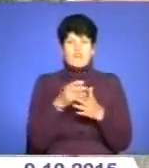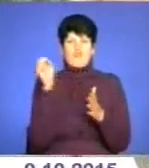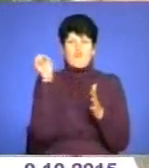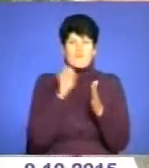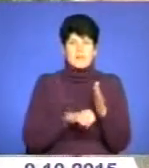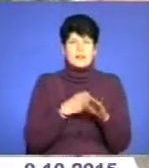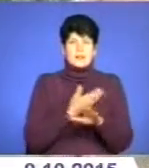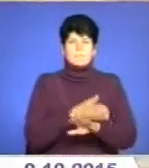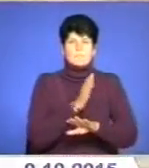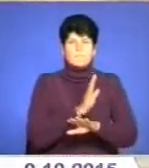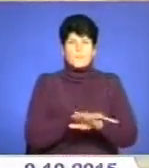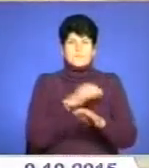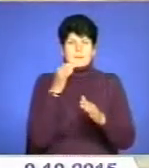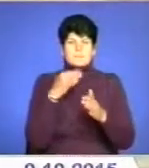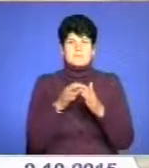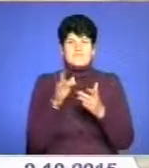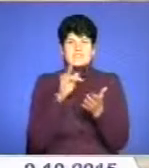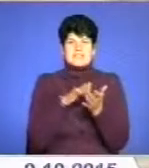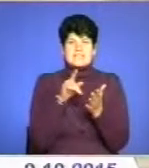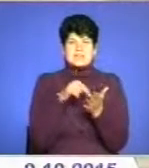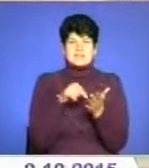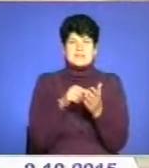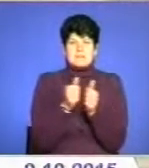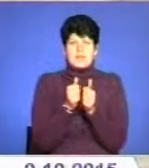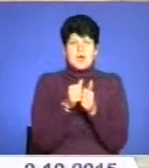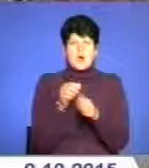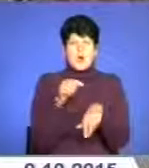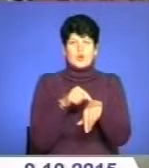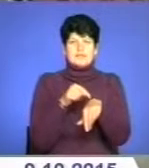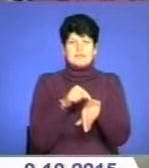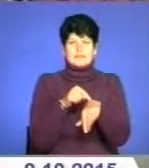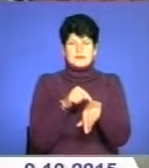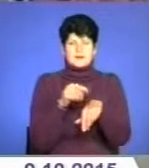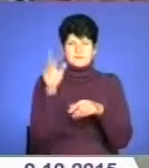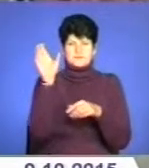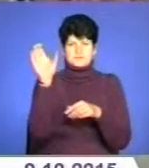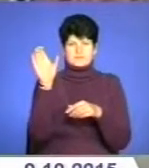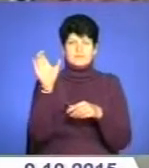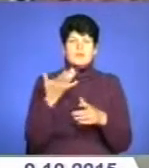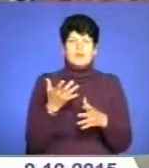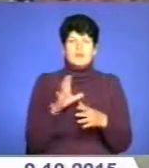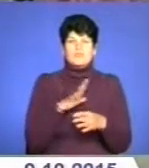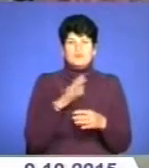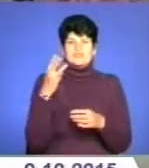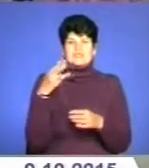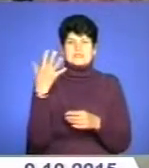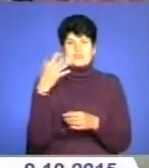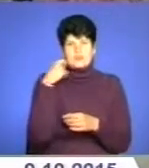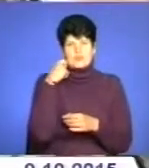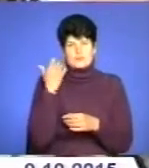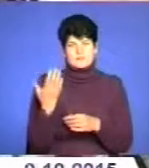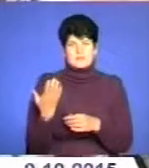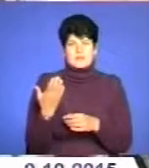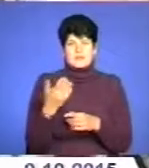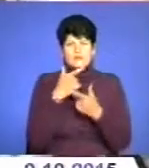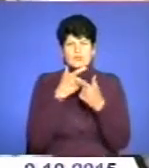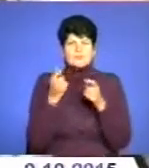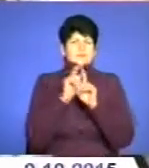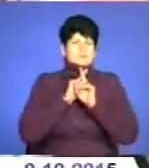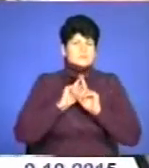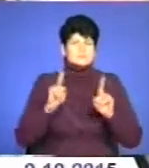польські підпільники у самому центрі міста, біля годинника. Славкові Луцишину було лише 35. Інформацію про цю